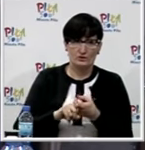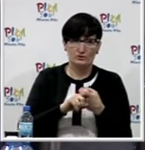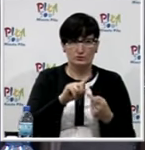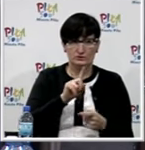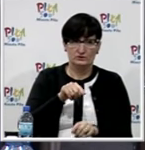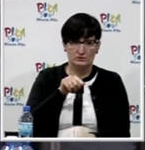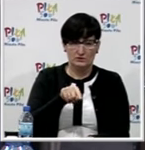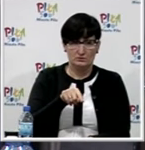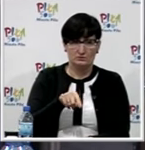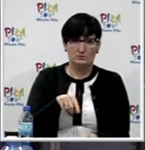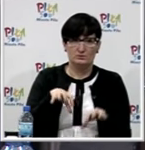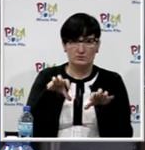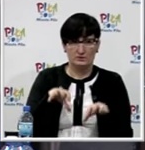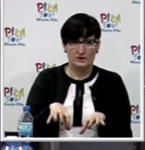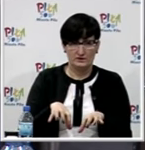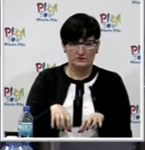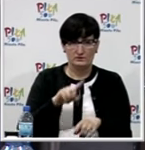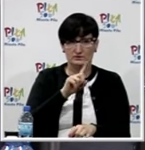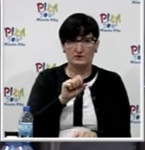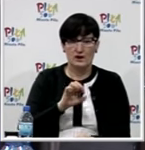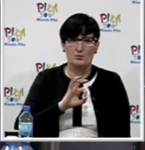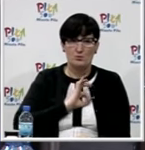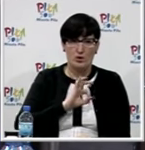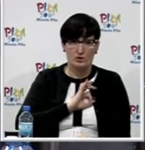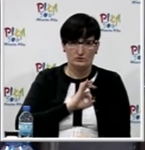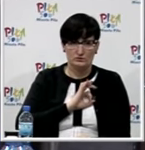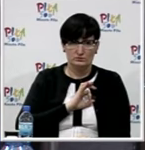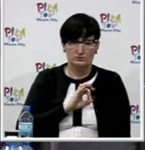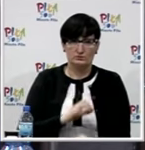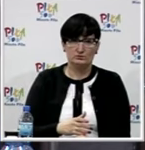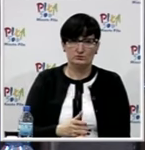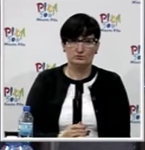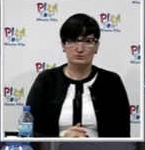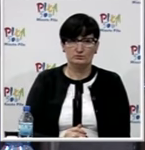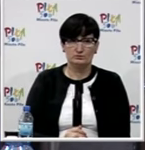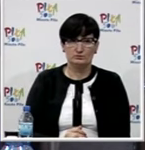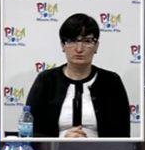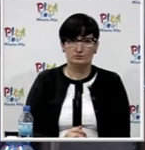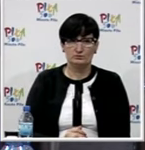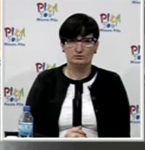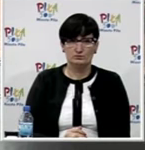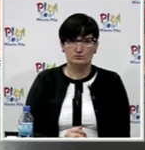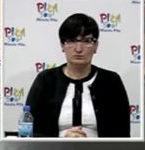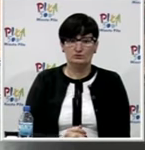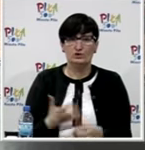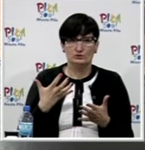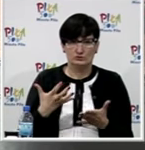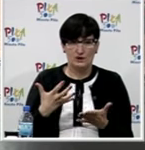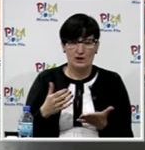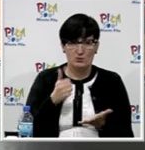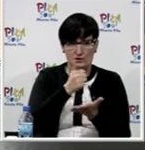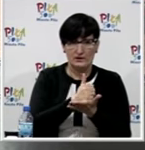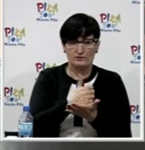prezes za moim pośrednictwem stara się postawić trzy zasadnicze